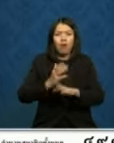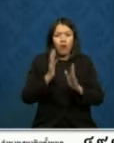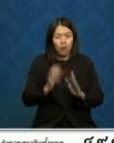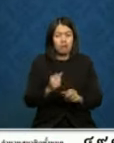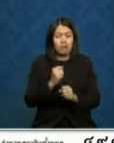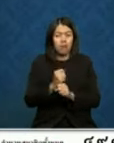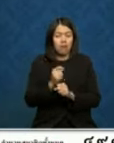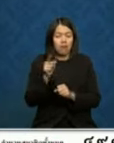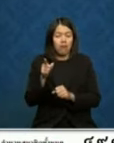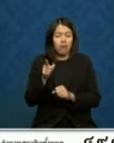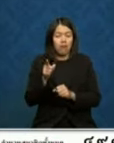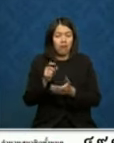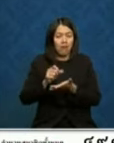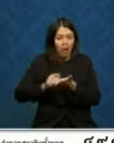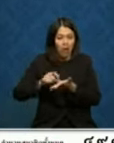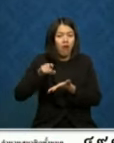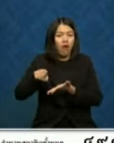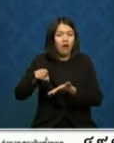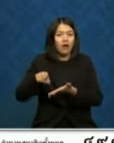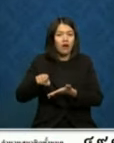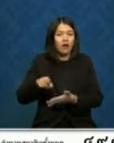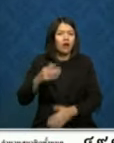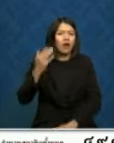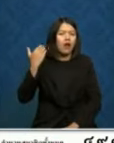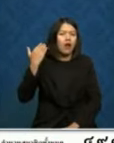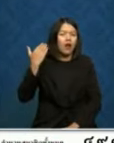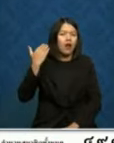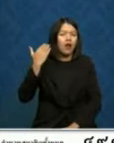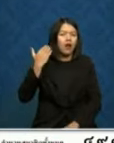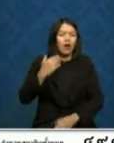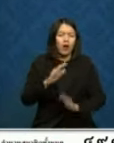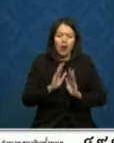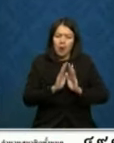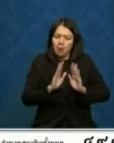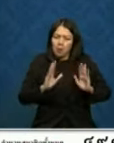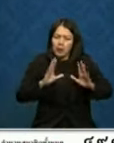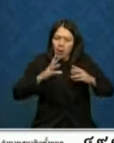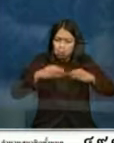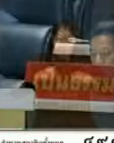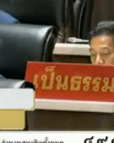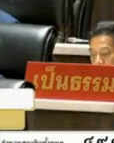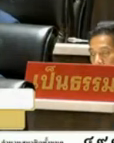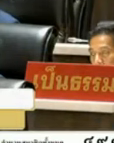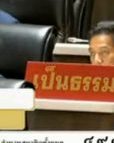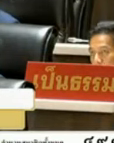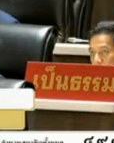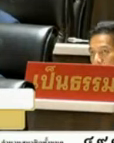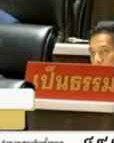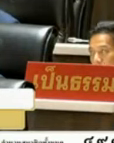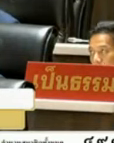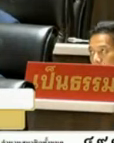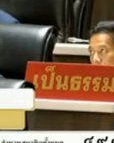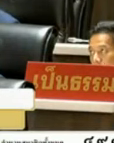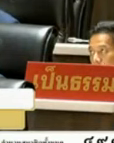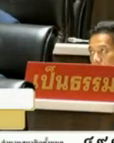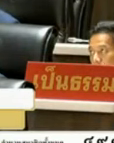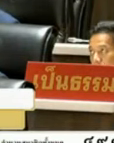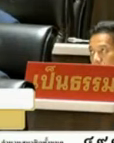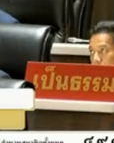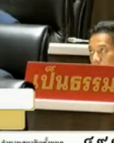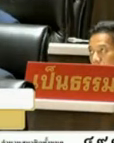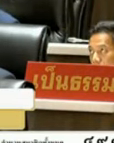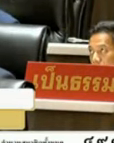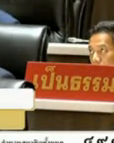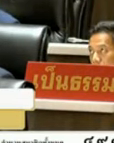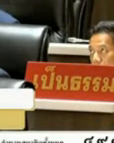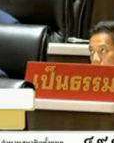นคำถามคือตั้งแต่วันนั้นเนี่ยที่มาสารภาพบาปวันนี้ผู้บริหารระดับสูงคนนั้นอ